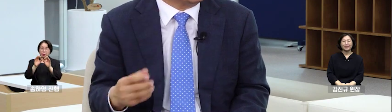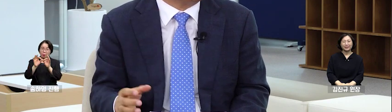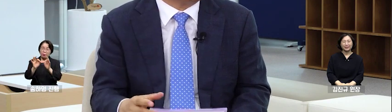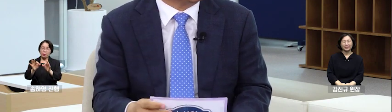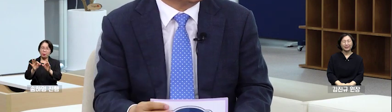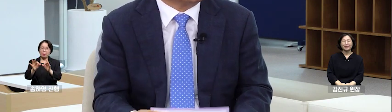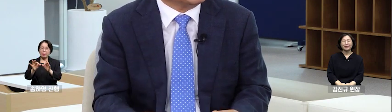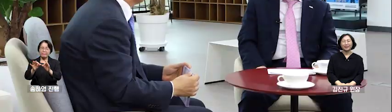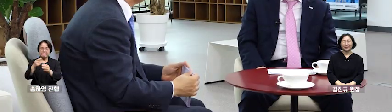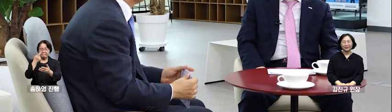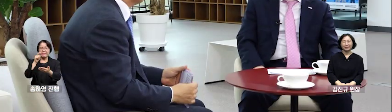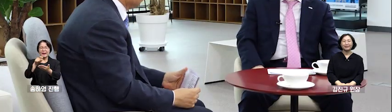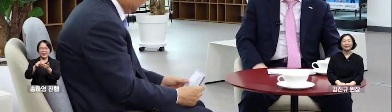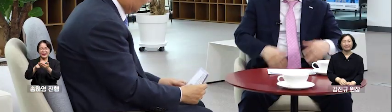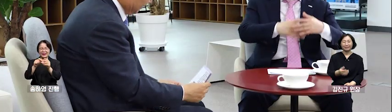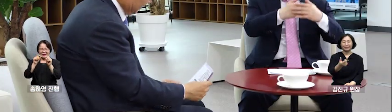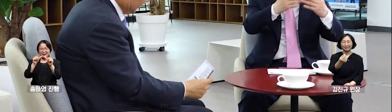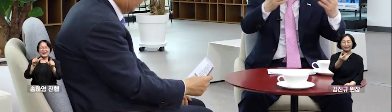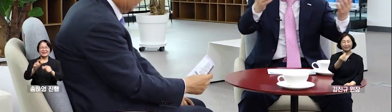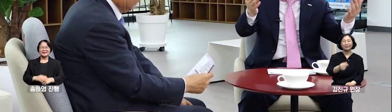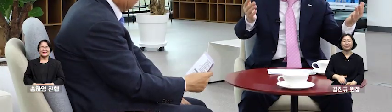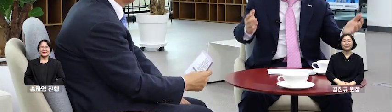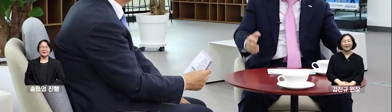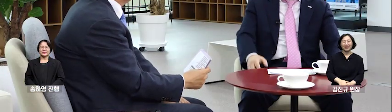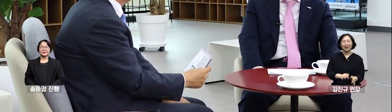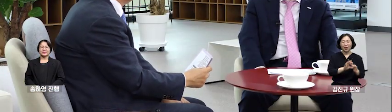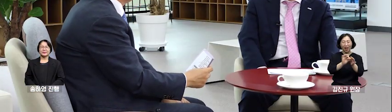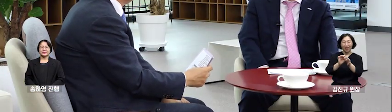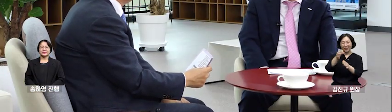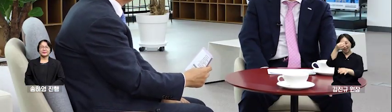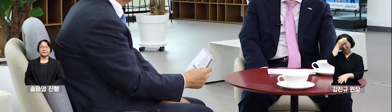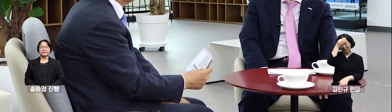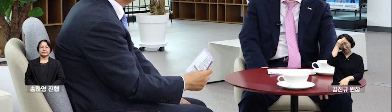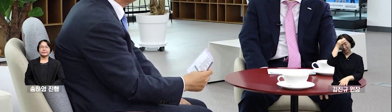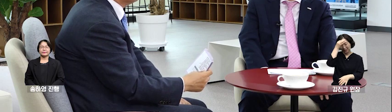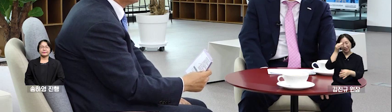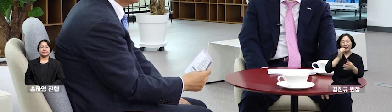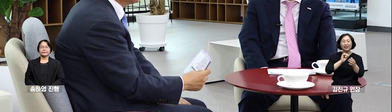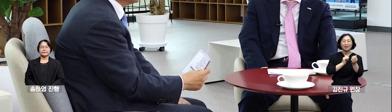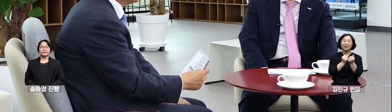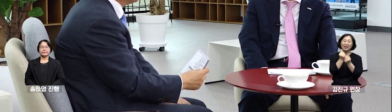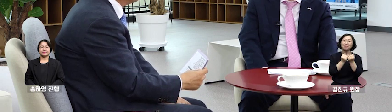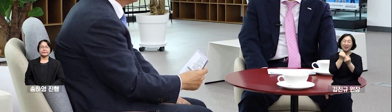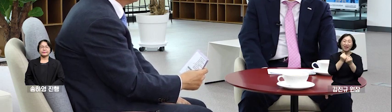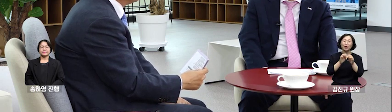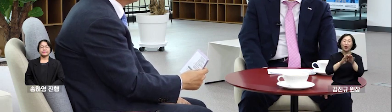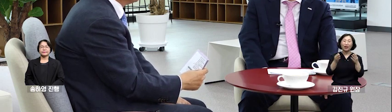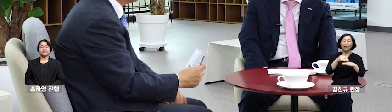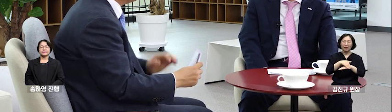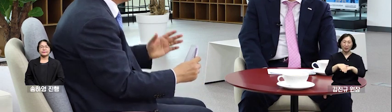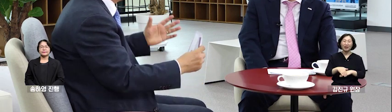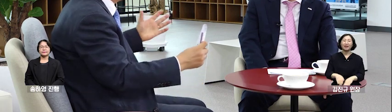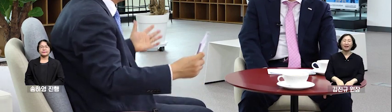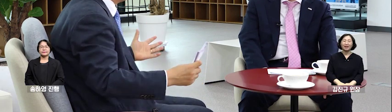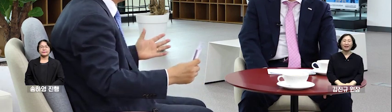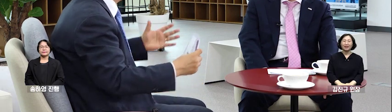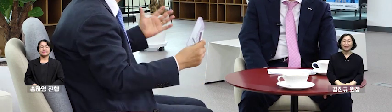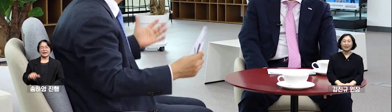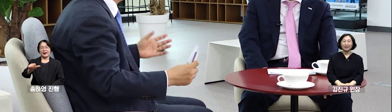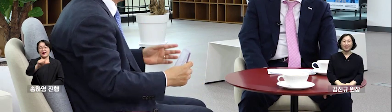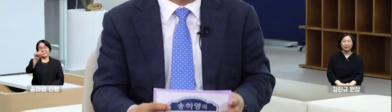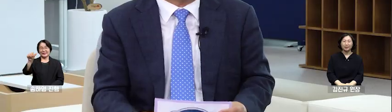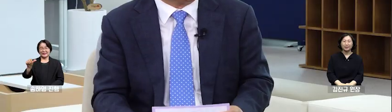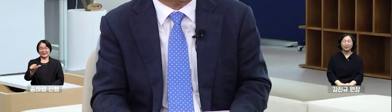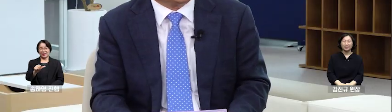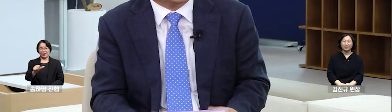누가 알 수 있겠 4 그래서 관련된 기술 세미나 같은 것도 저희가 진행할 예정이구요 그래요 이게 이제 아시아 뭐